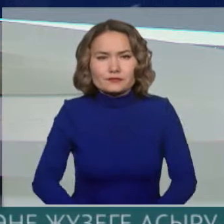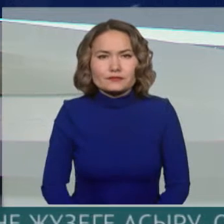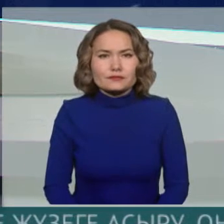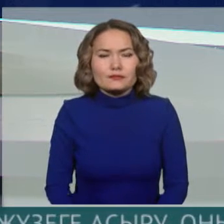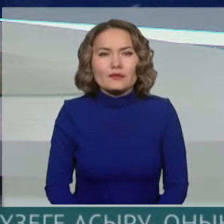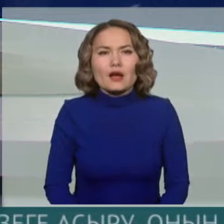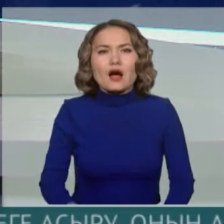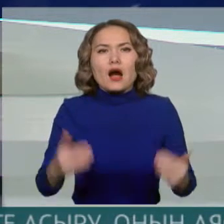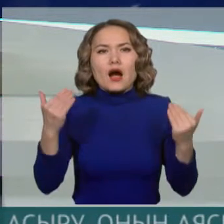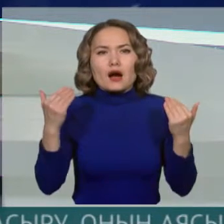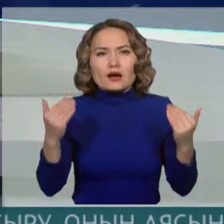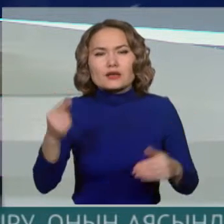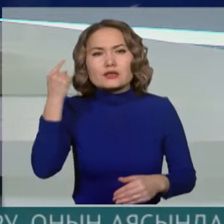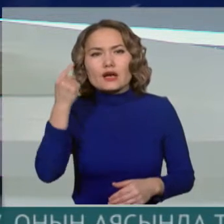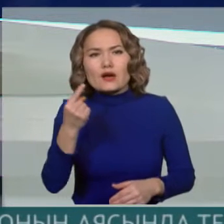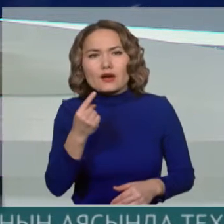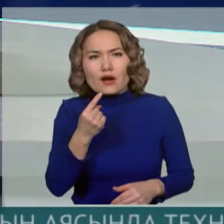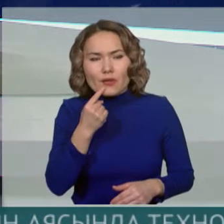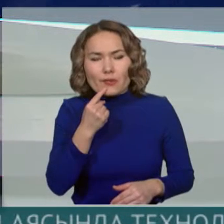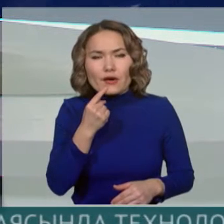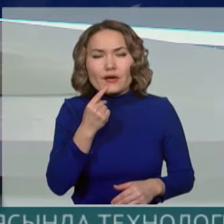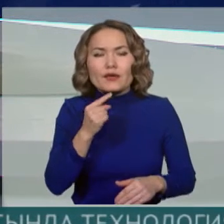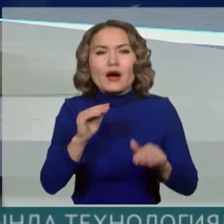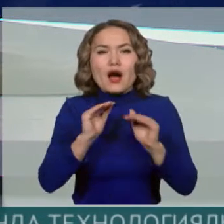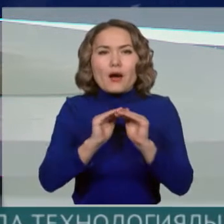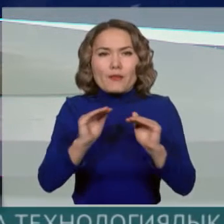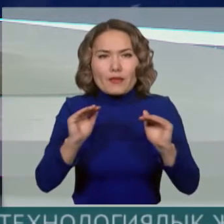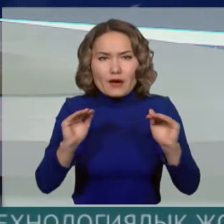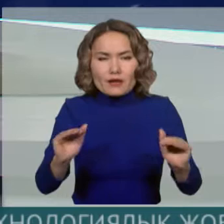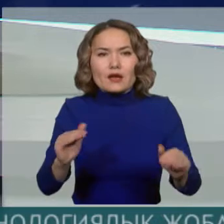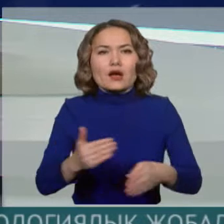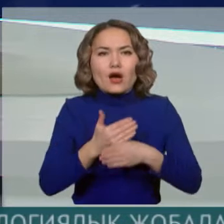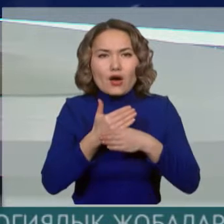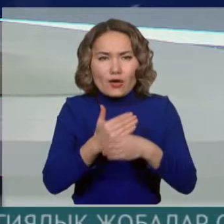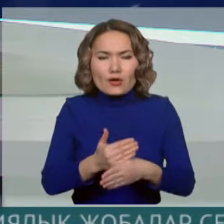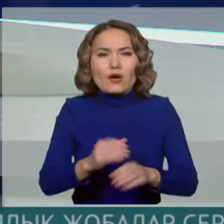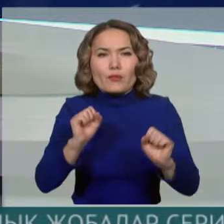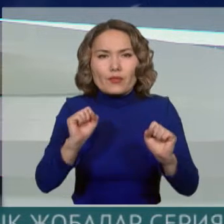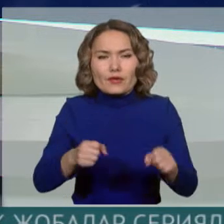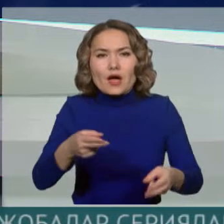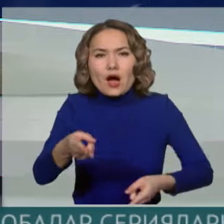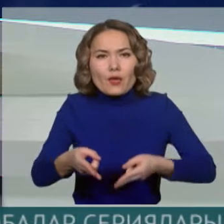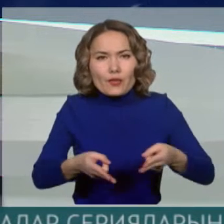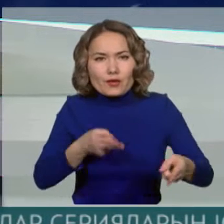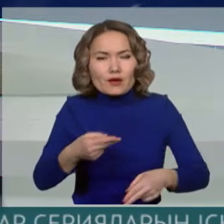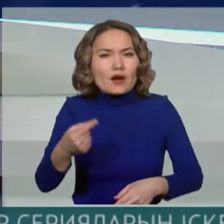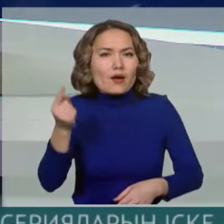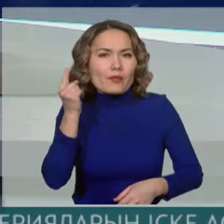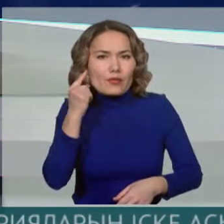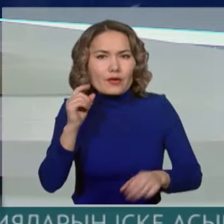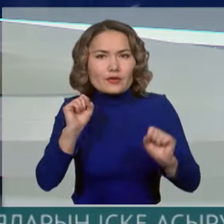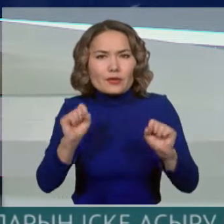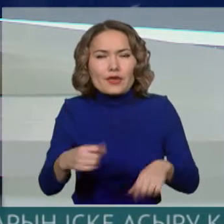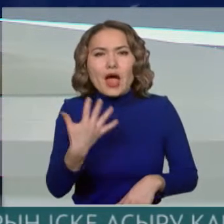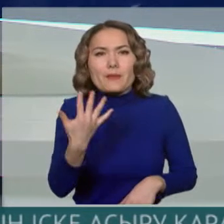Қазір туа бітті саңырау балалардың есту қабілетін қалпына келтіруге мүмкіндік бар. Бұл үшін дүние жүзінде арнайы имплант қолданылуда. Алайда